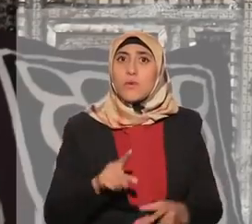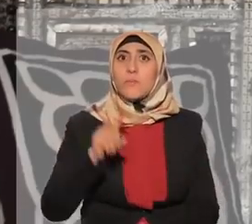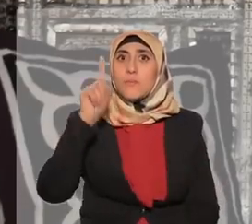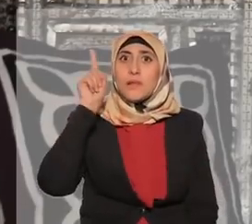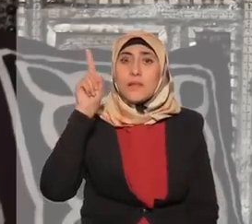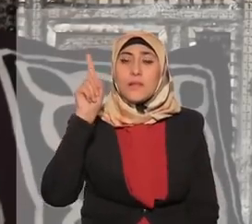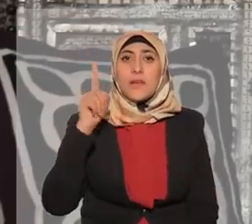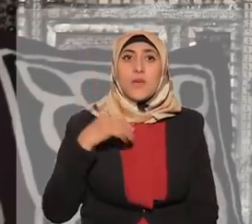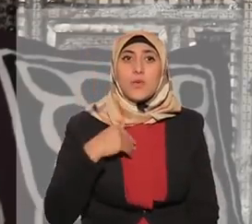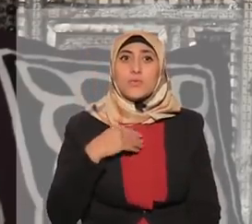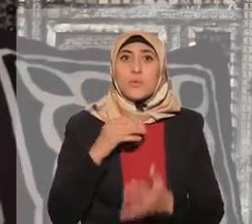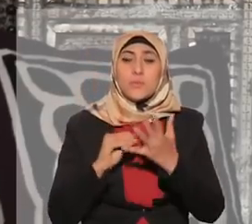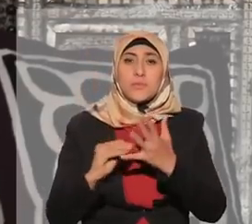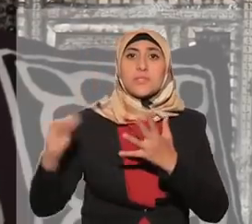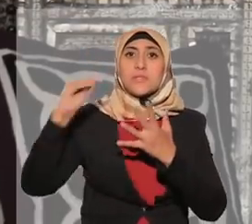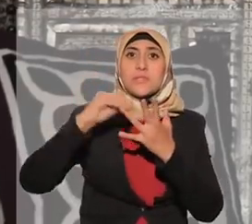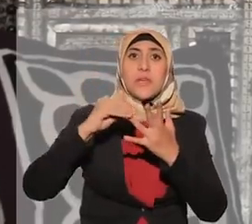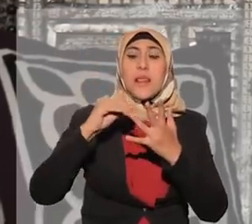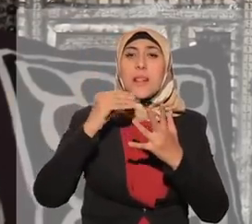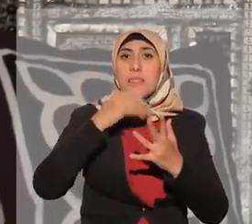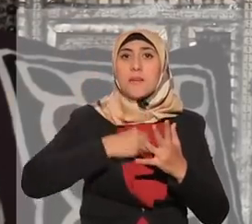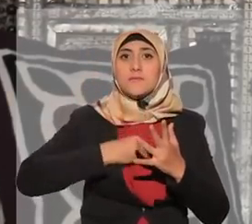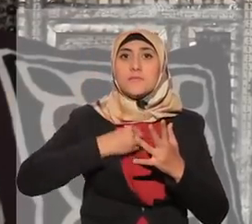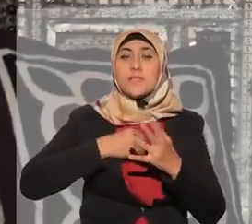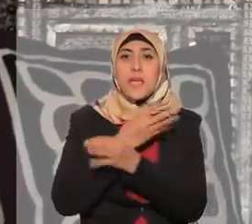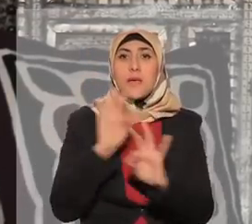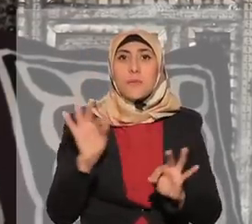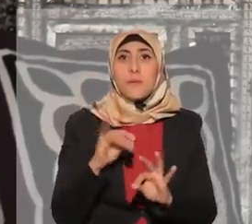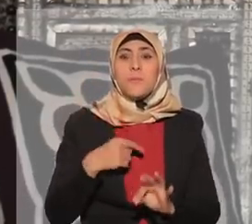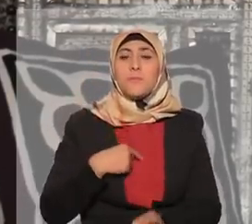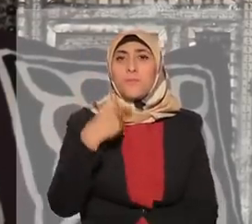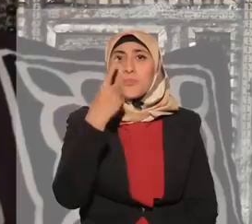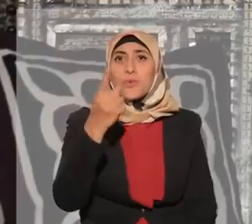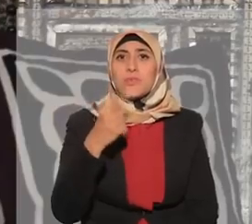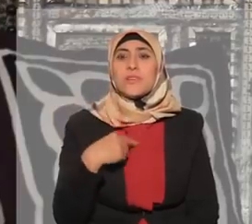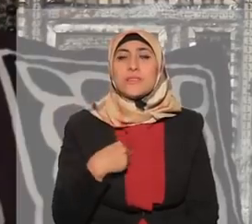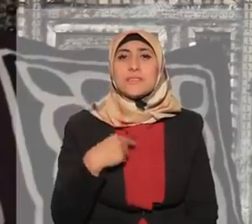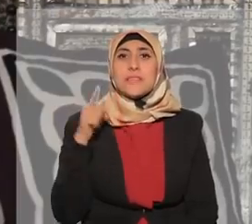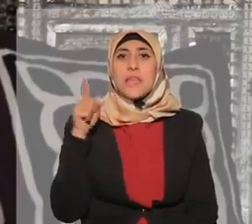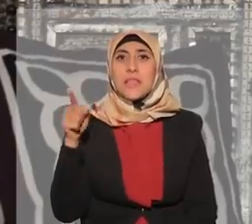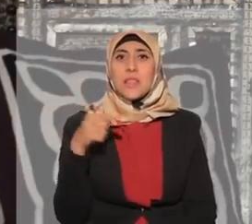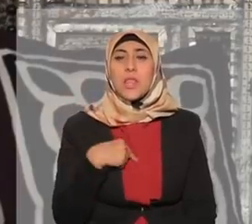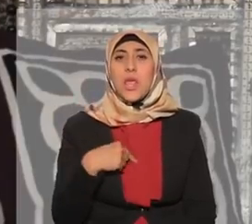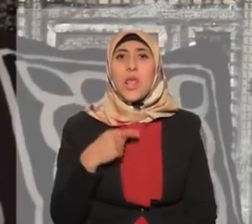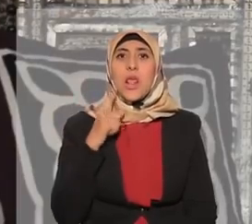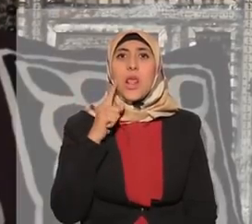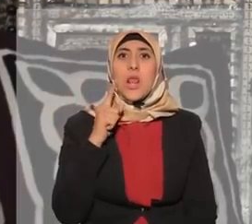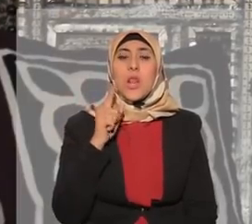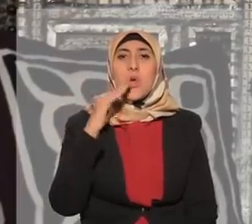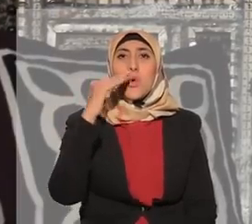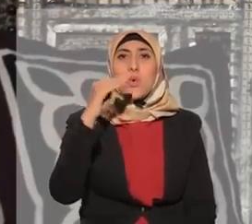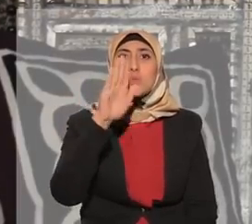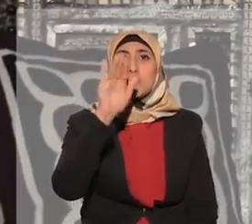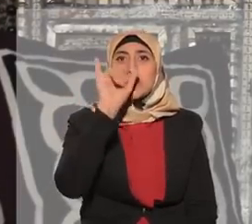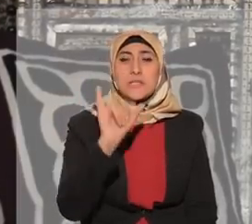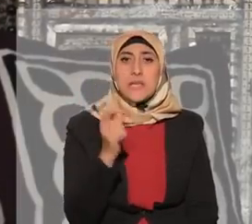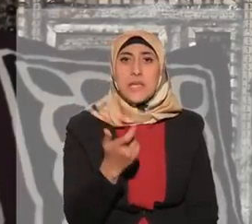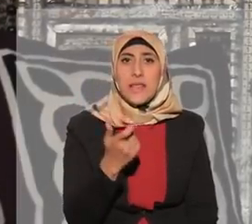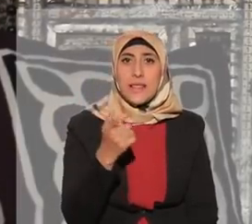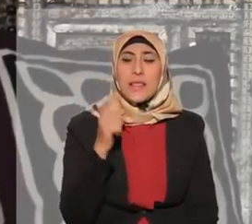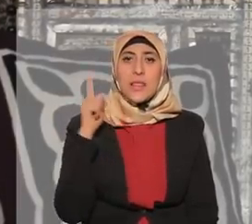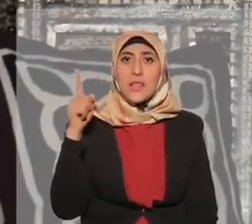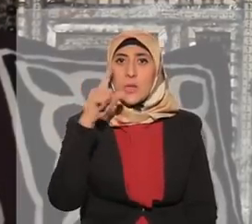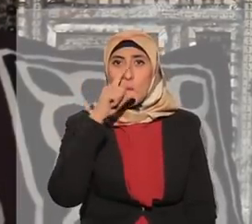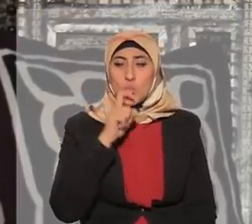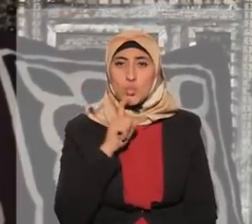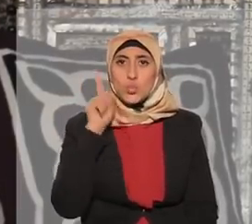ثم ترتقي إلى مرتبة النفس الكاملة. يذكرون أن سيدنا الحسين بن علي رضي الله تعالى عنهما